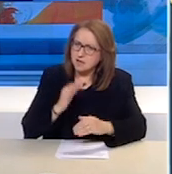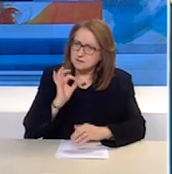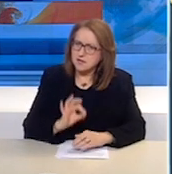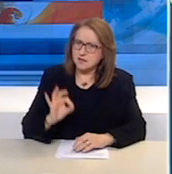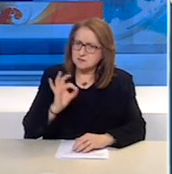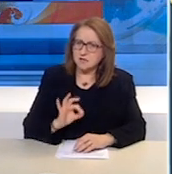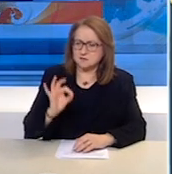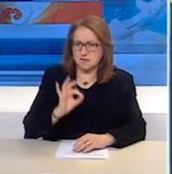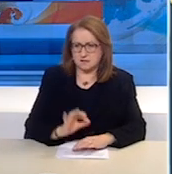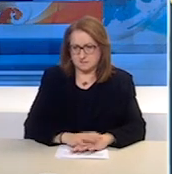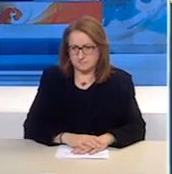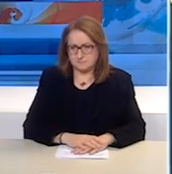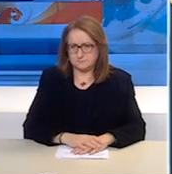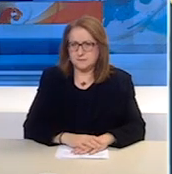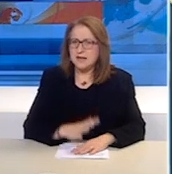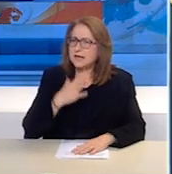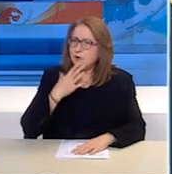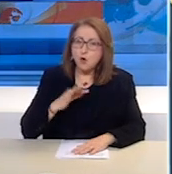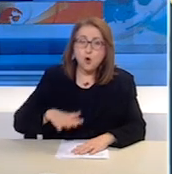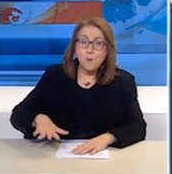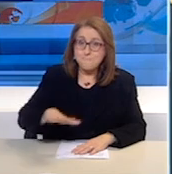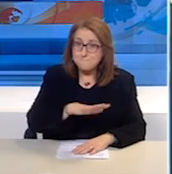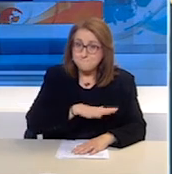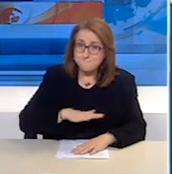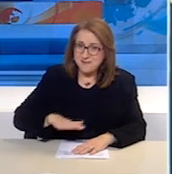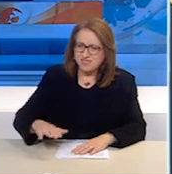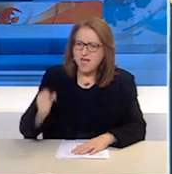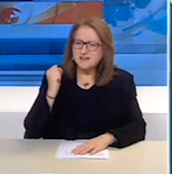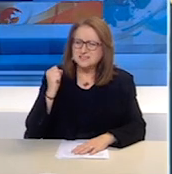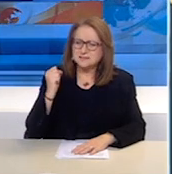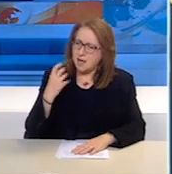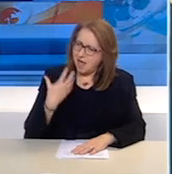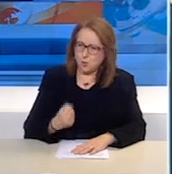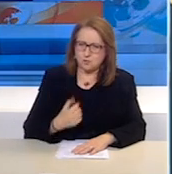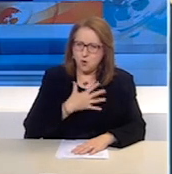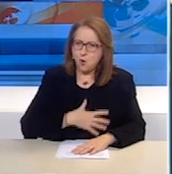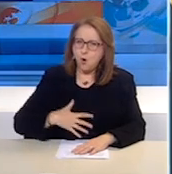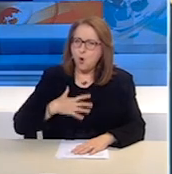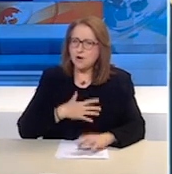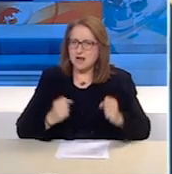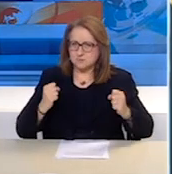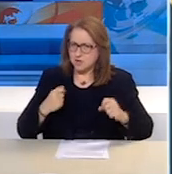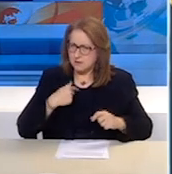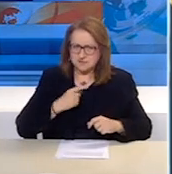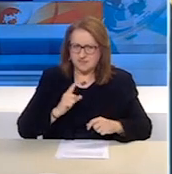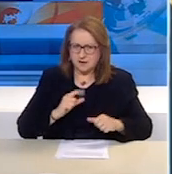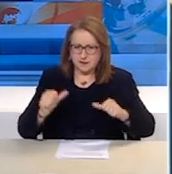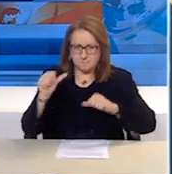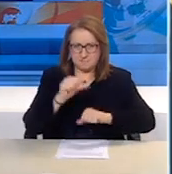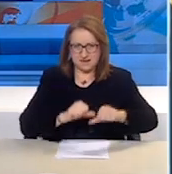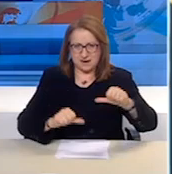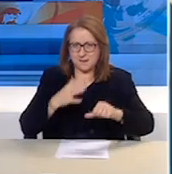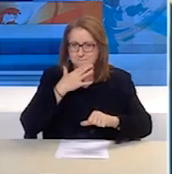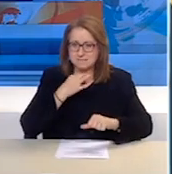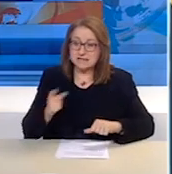σε ένα πληθυσμό που κατά τεκμήριο είναι λιγότερο ευπαθής. Δεν είναι ένα πείραμα στο οποίο θέλουμε να πάθουν κάτι κακό τα παιδιά μας. Είναι μια